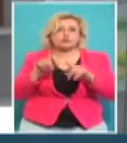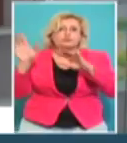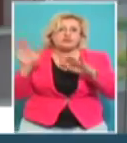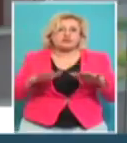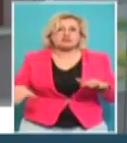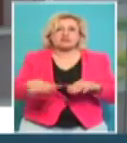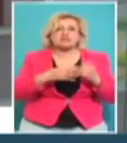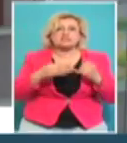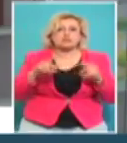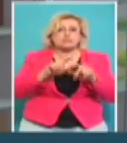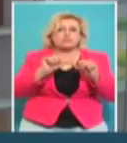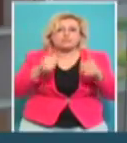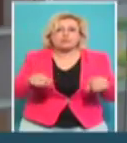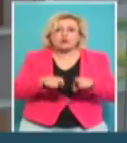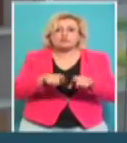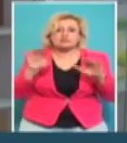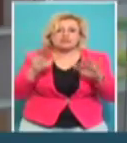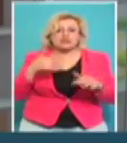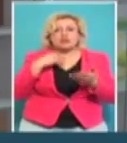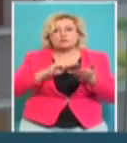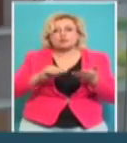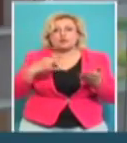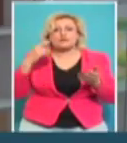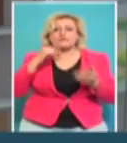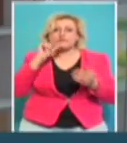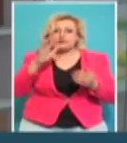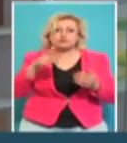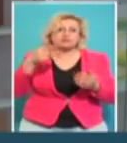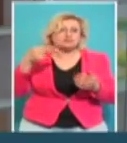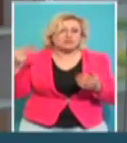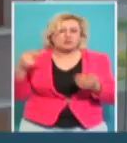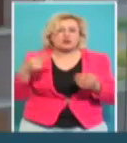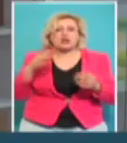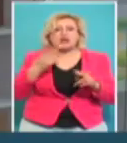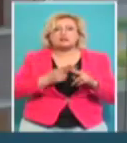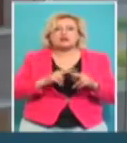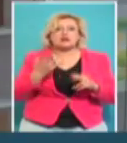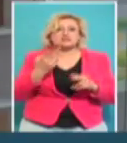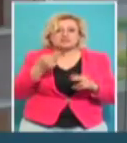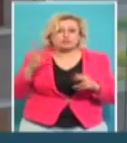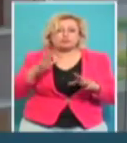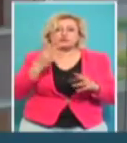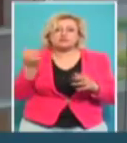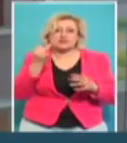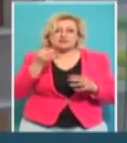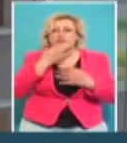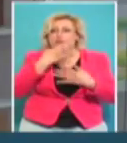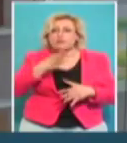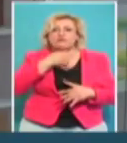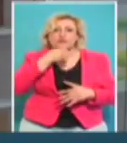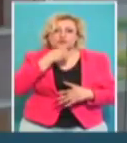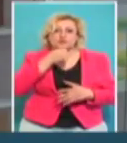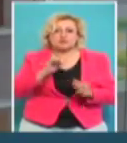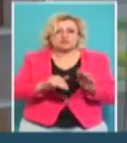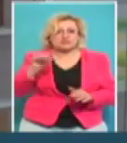мен бала махаббаты жайында. Бұл кітаптан жас буында, аға буында өзіне қажетті дүниені табары сөзсіз. Жүректен